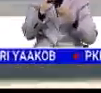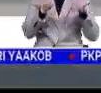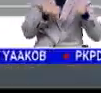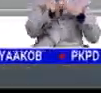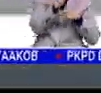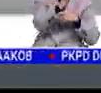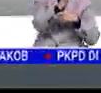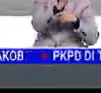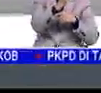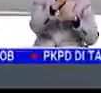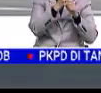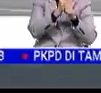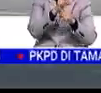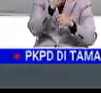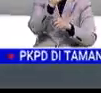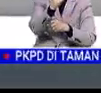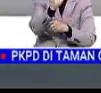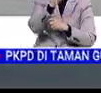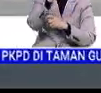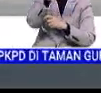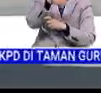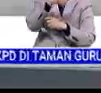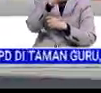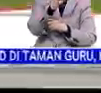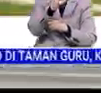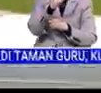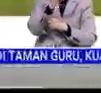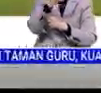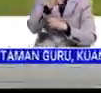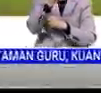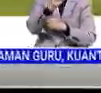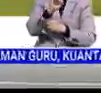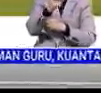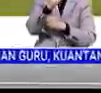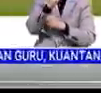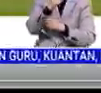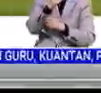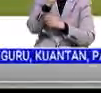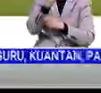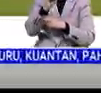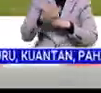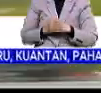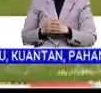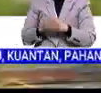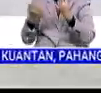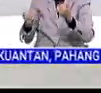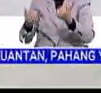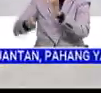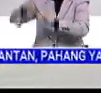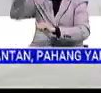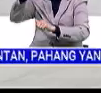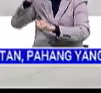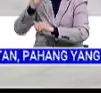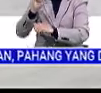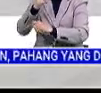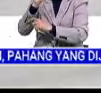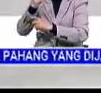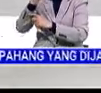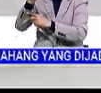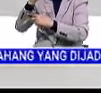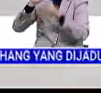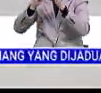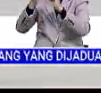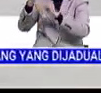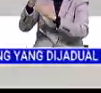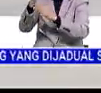pelumba SCK Honda Racing Team Muhammad Izam Iqmal. Dengan kemenangan ini, Nazirul mengambil ahli kedudukan teratas